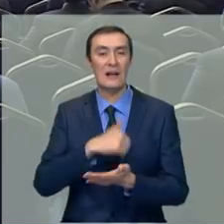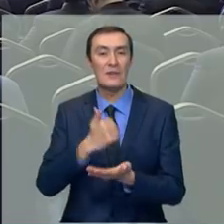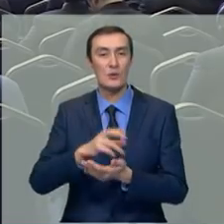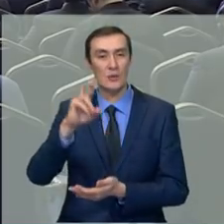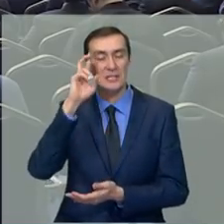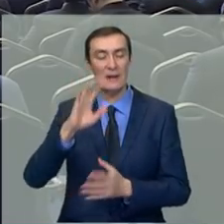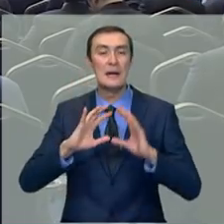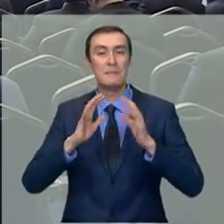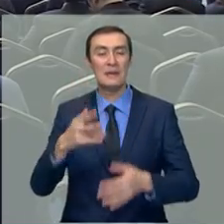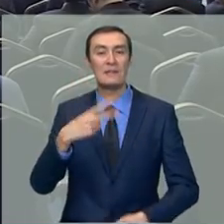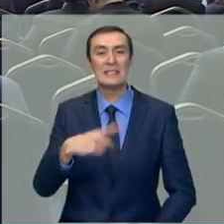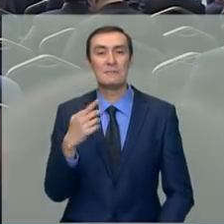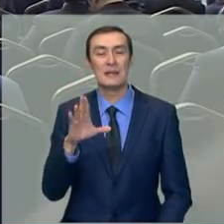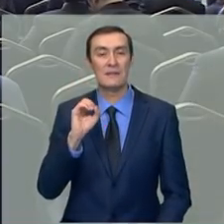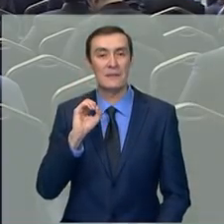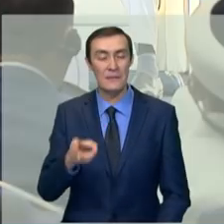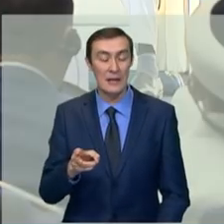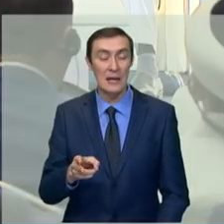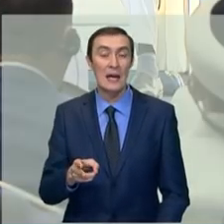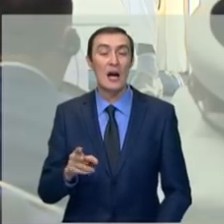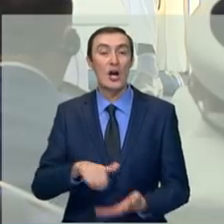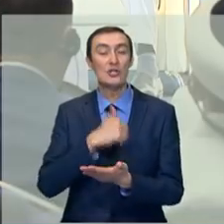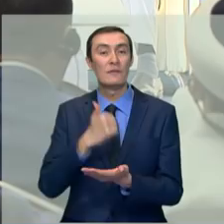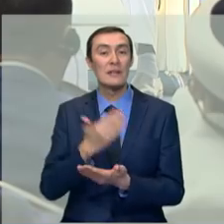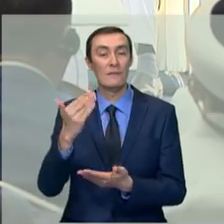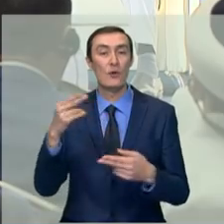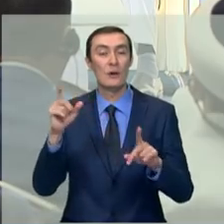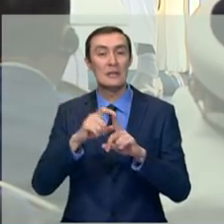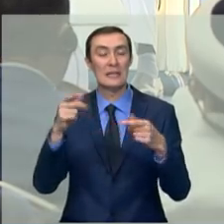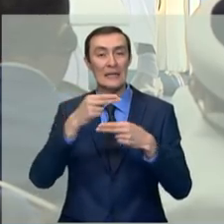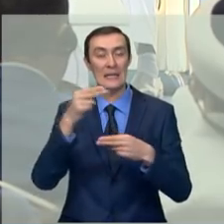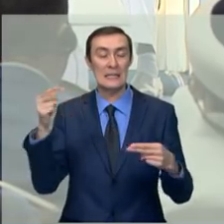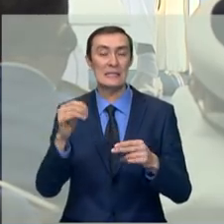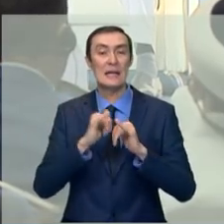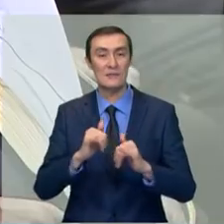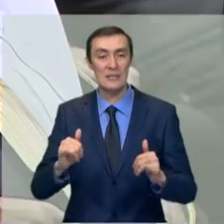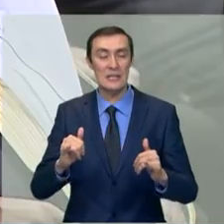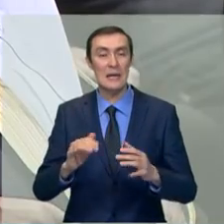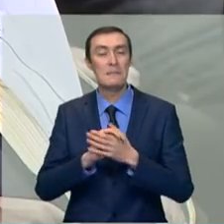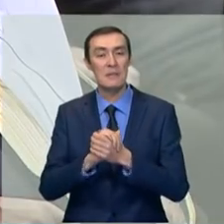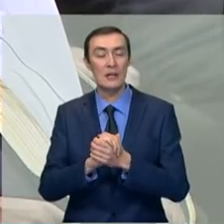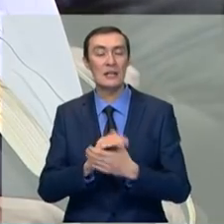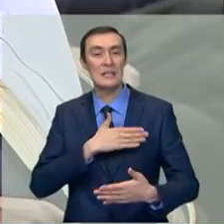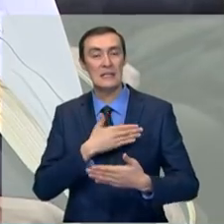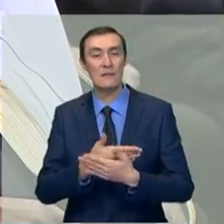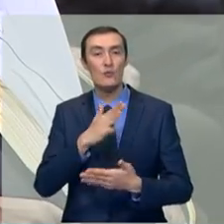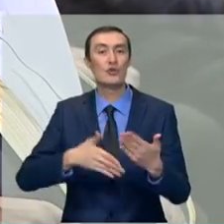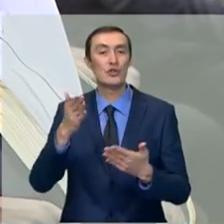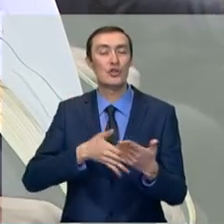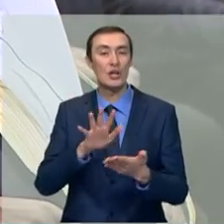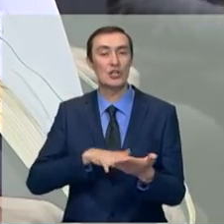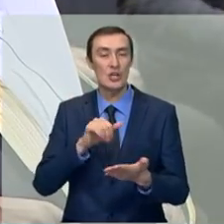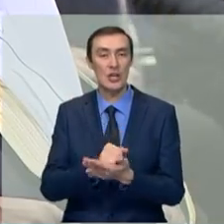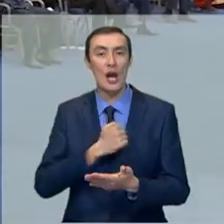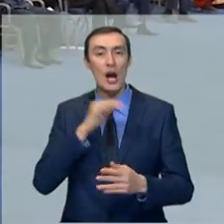«Мир 21 век». Его ключевые тезисы – продвижение мирных инициатив, уничтожение оружия